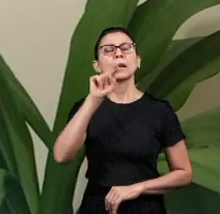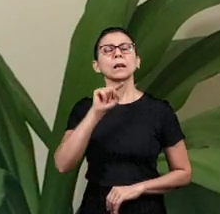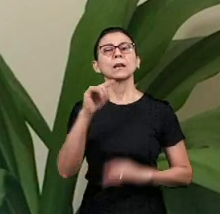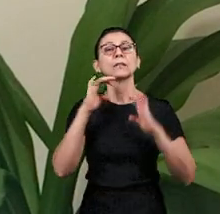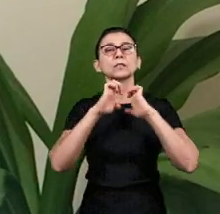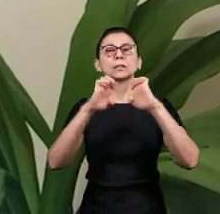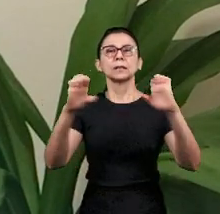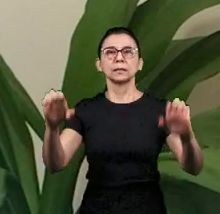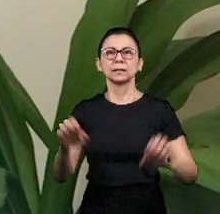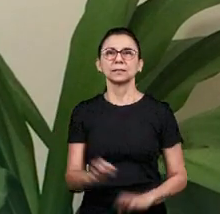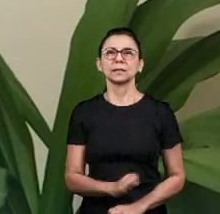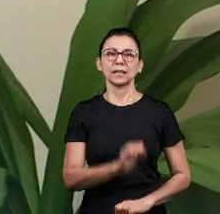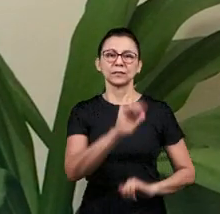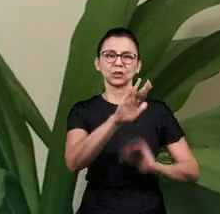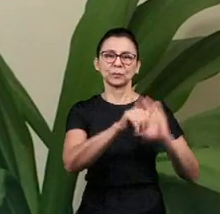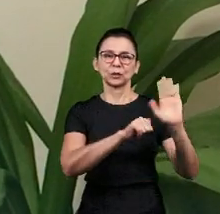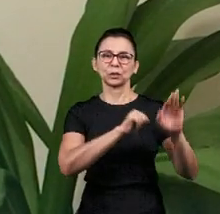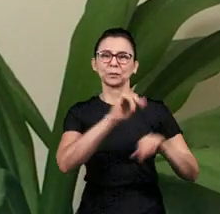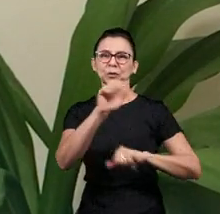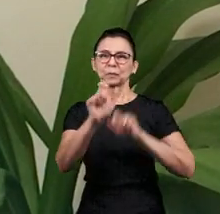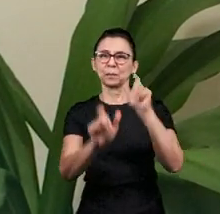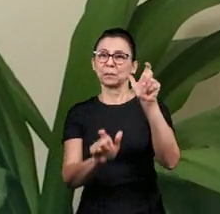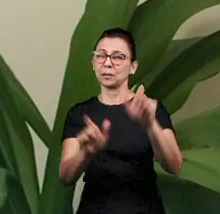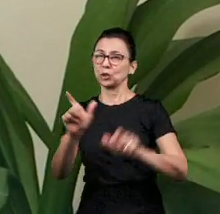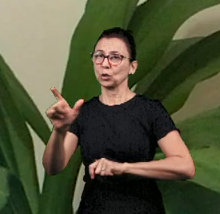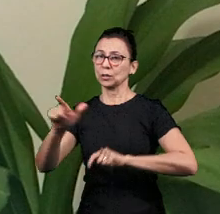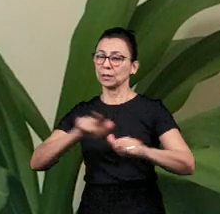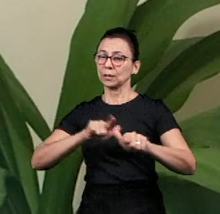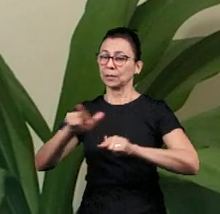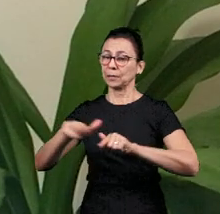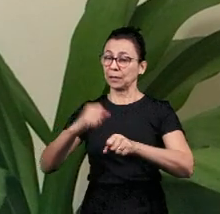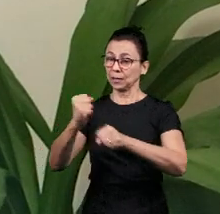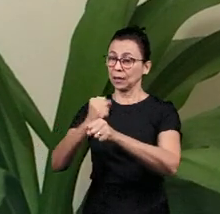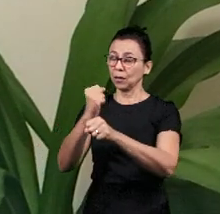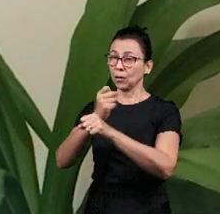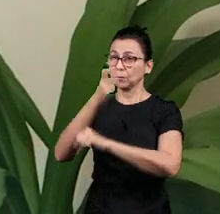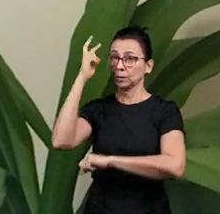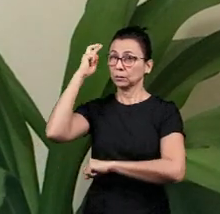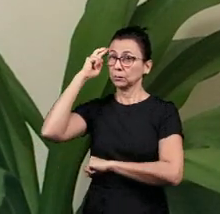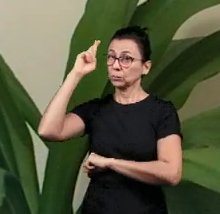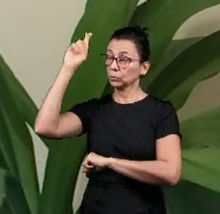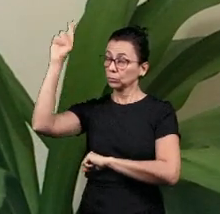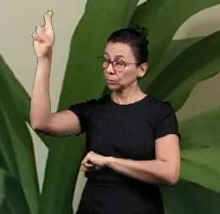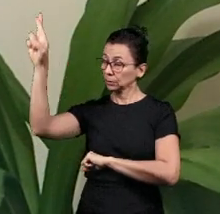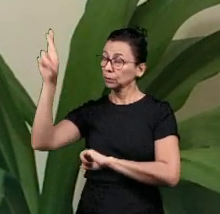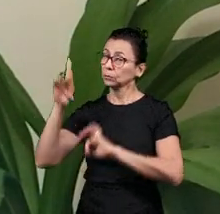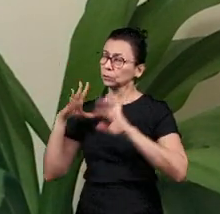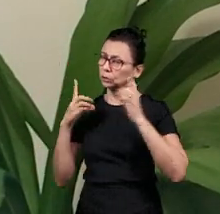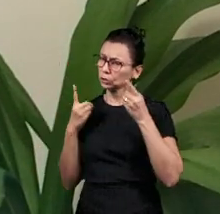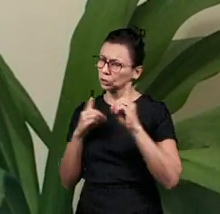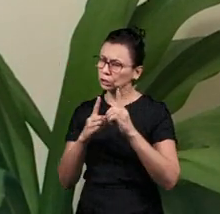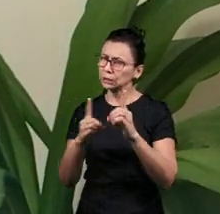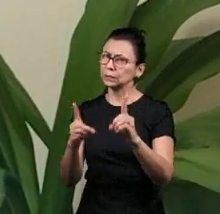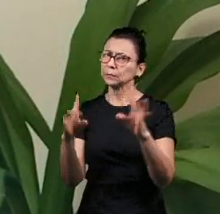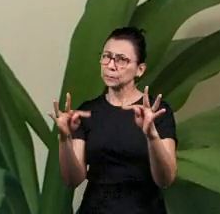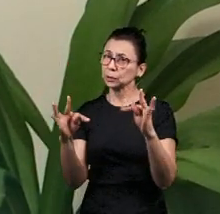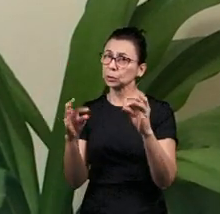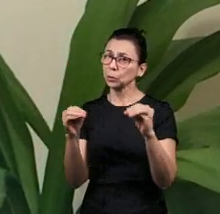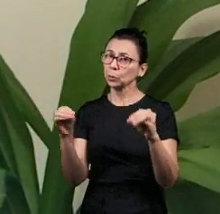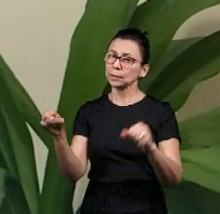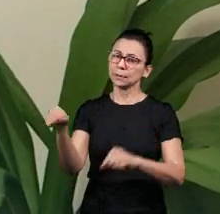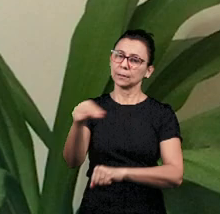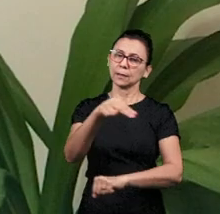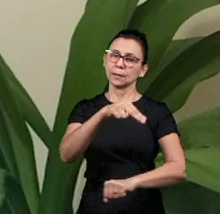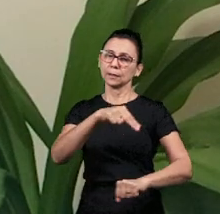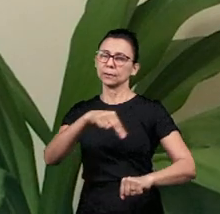des disciples, selon le Seigneur Jésus a dit. Il a dit, faites des disciples en toutes les nations.